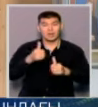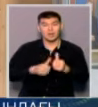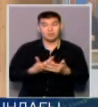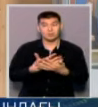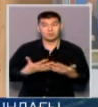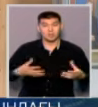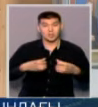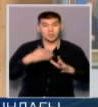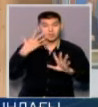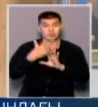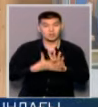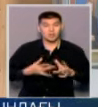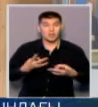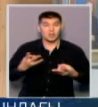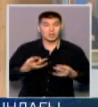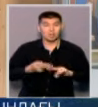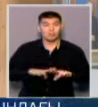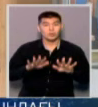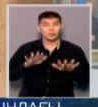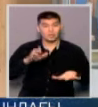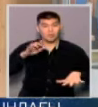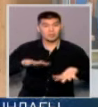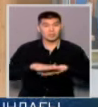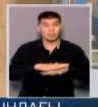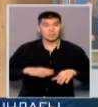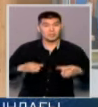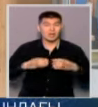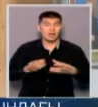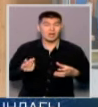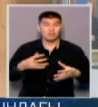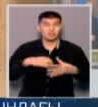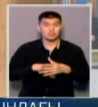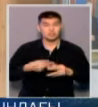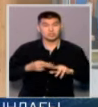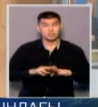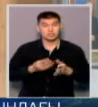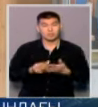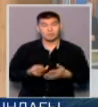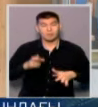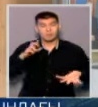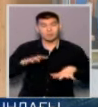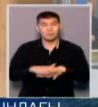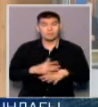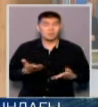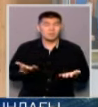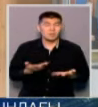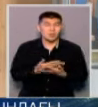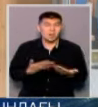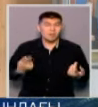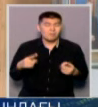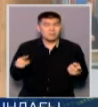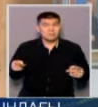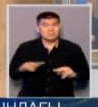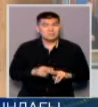әртүрлі түсініктер қалыптаспау керек. Бұл жерде мемлекеттік қаражат, бюджет, яулмаса